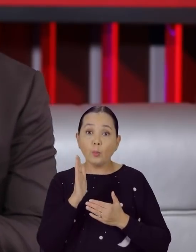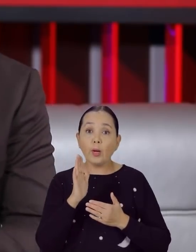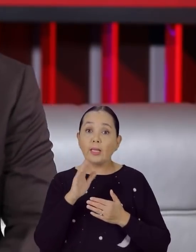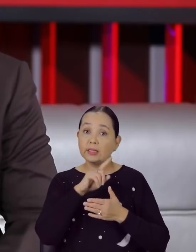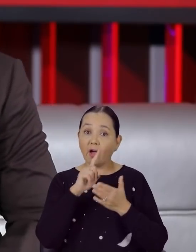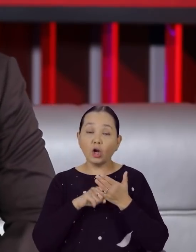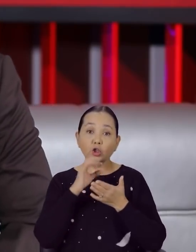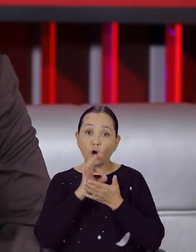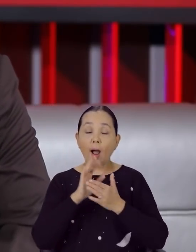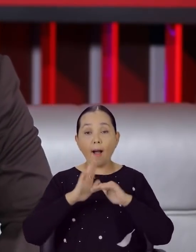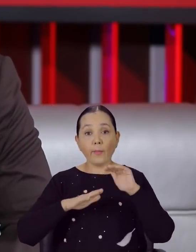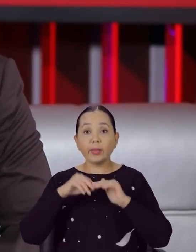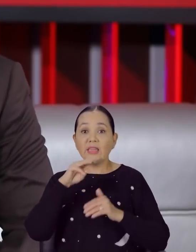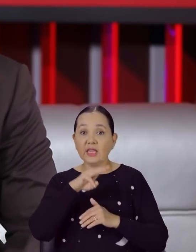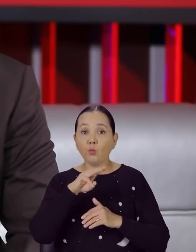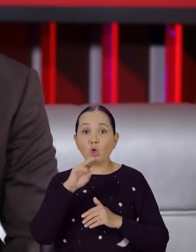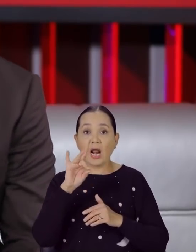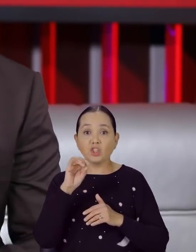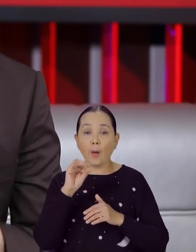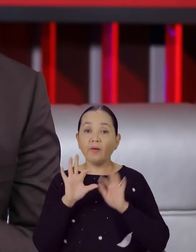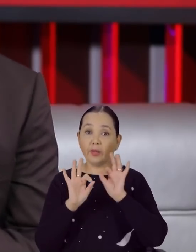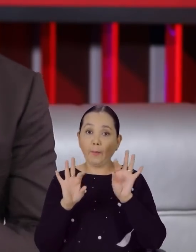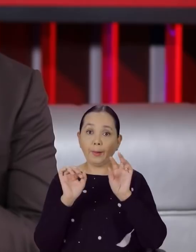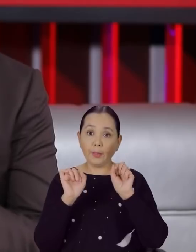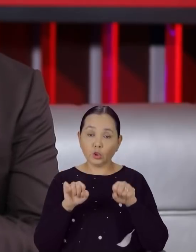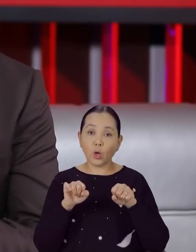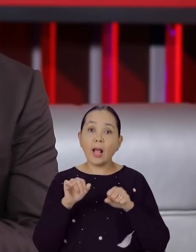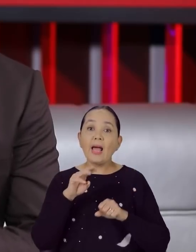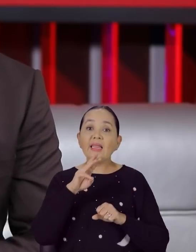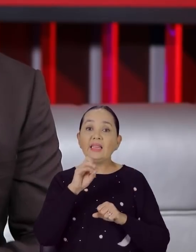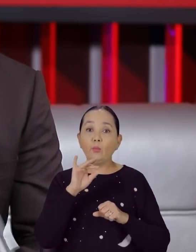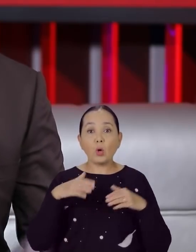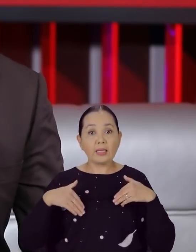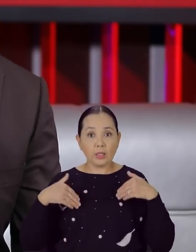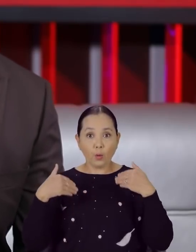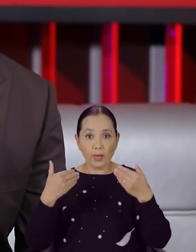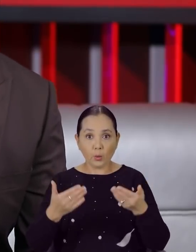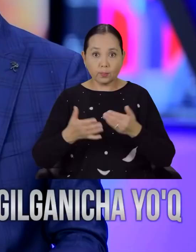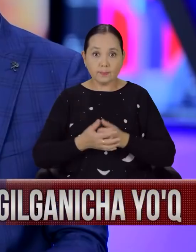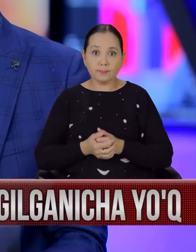bo'lyapti degan savolga javobni hamkasbimiz Timur Rajabov gapirib berishi mumkin. Timur, assalomu alaykum.